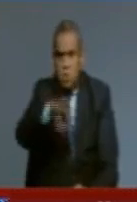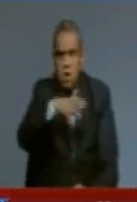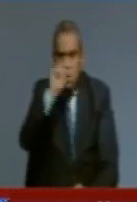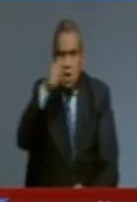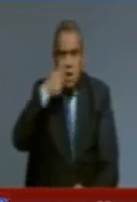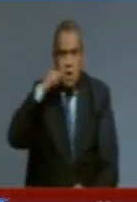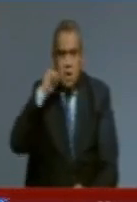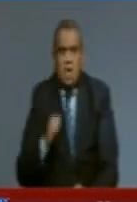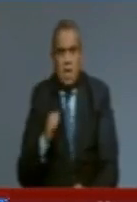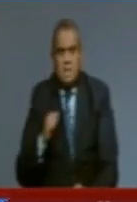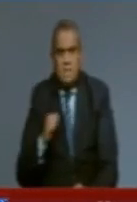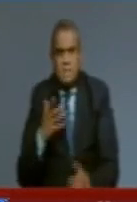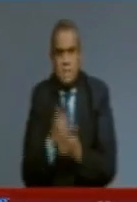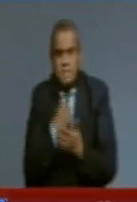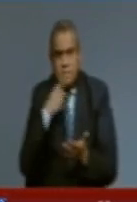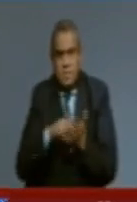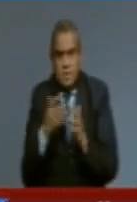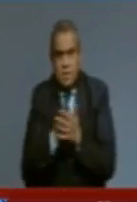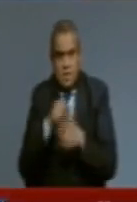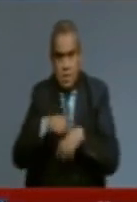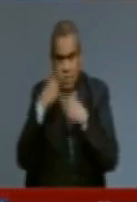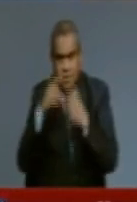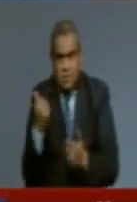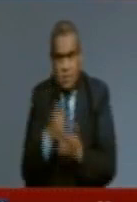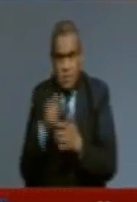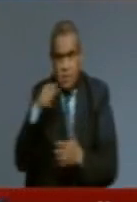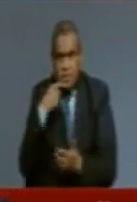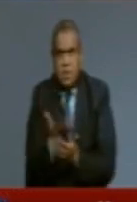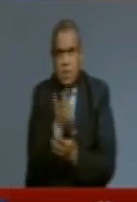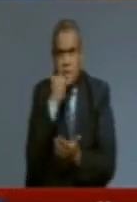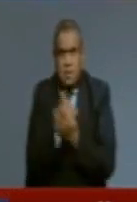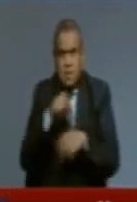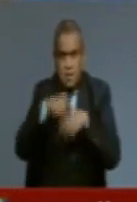لكي يتمكن البطريرك اليوناني أن يمثل